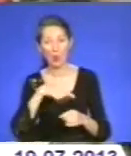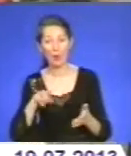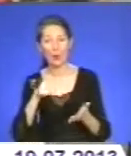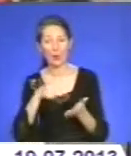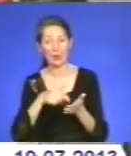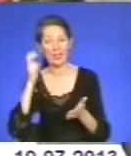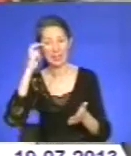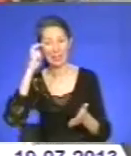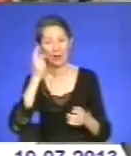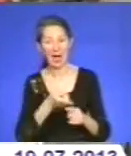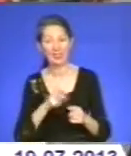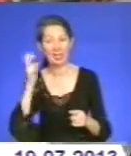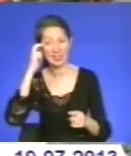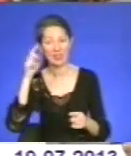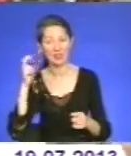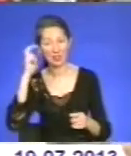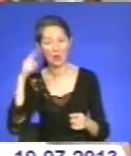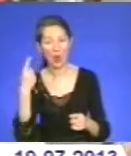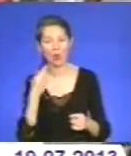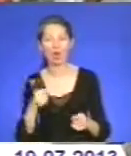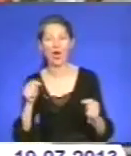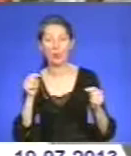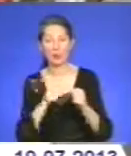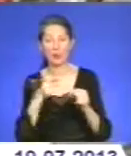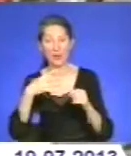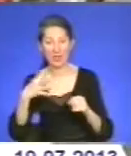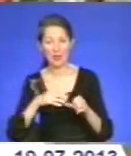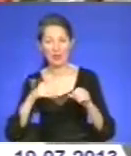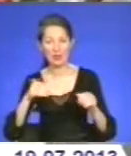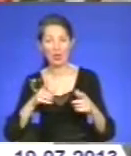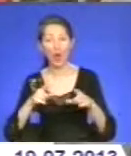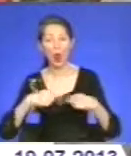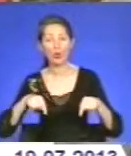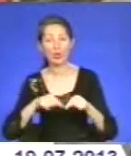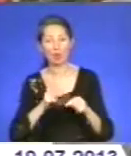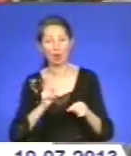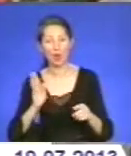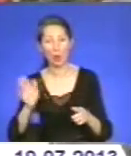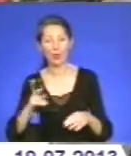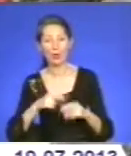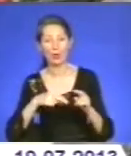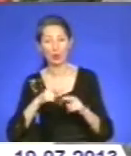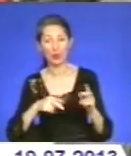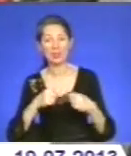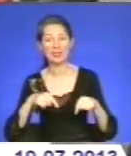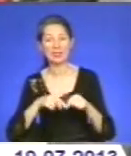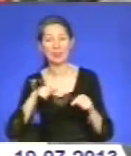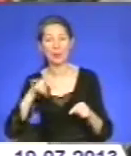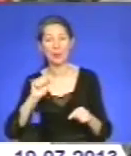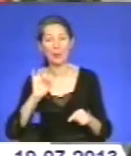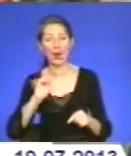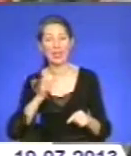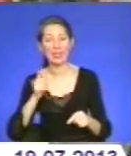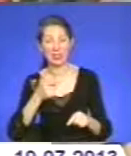Київська область, определено 15 участків, на яких буде построєна система паркінгів, яка дозволить